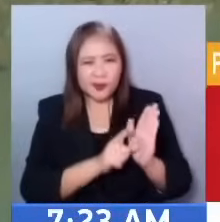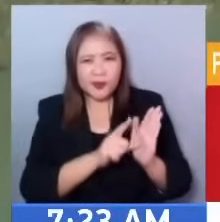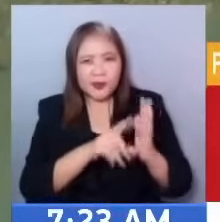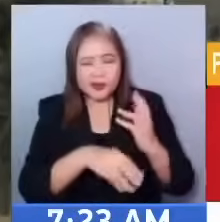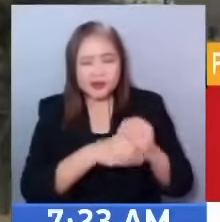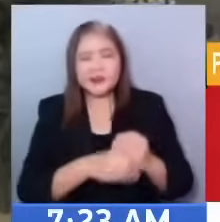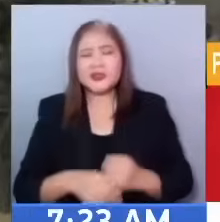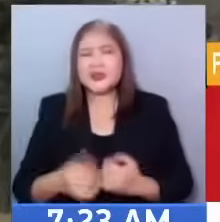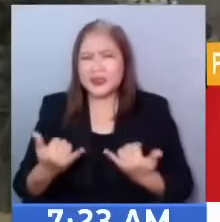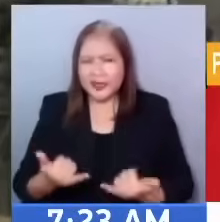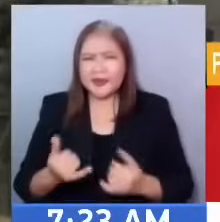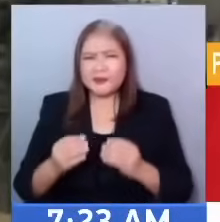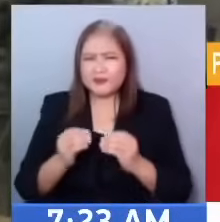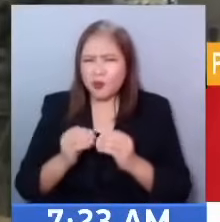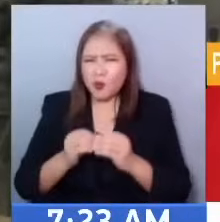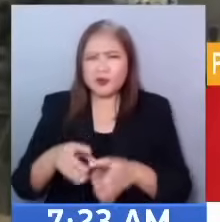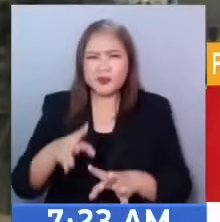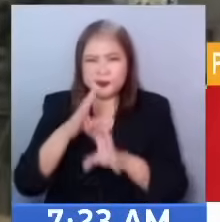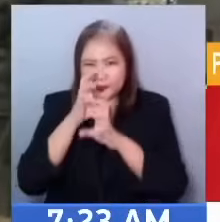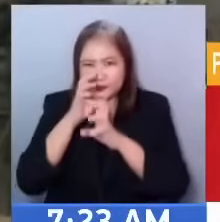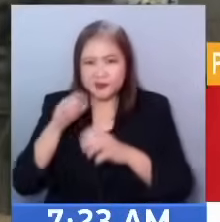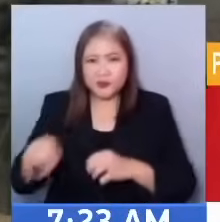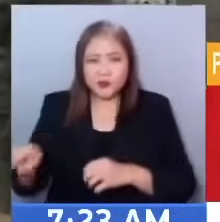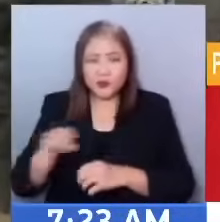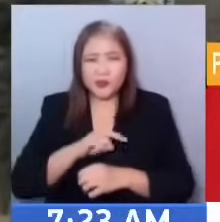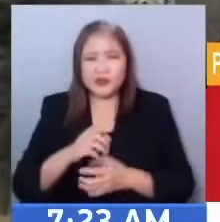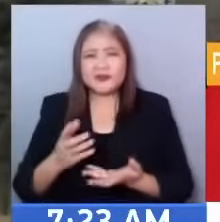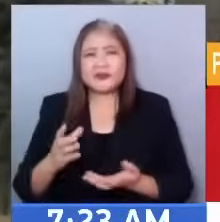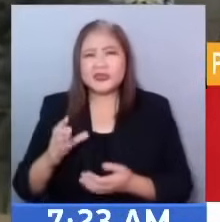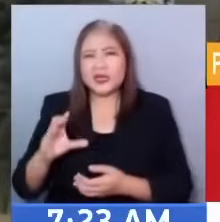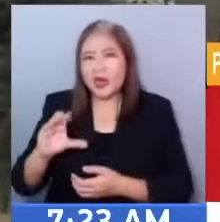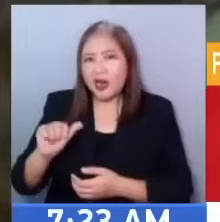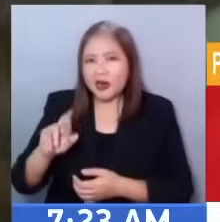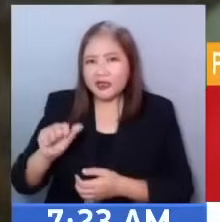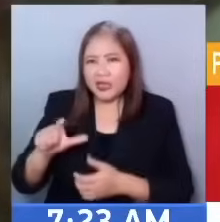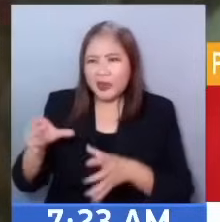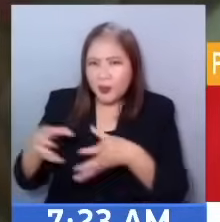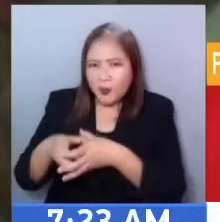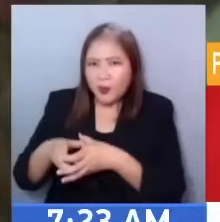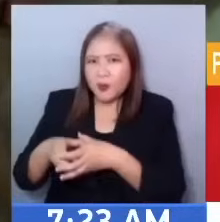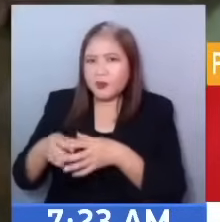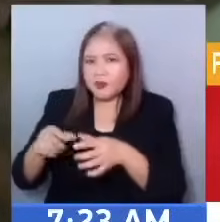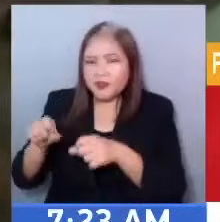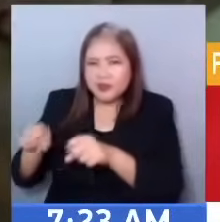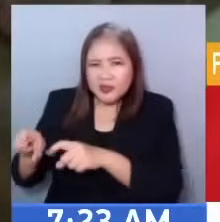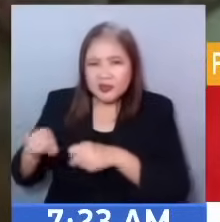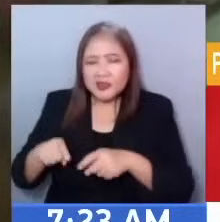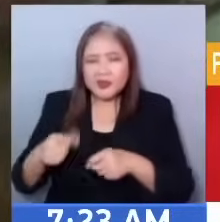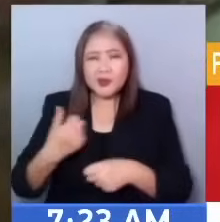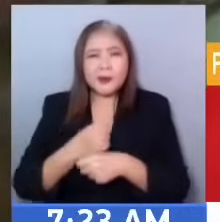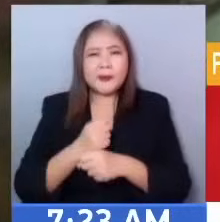tayo sa ating mga cartel at hoarding at mag-create kami ng tinatawag na